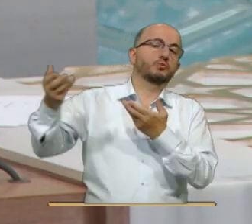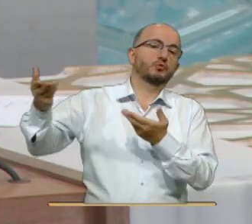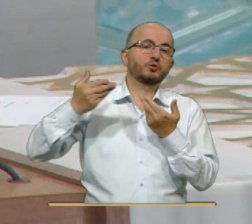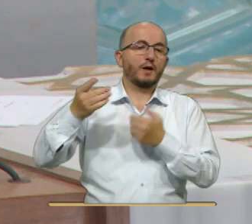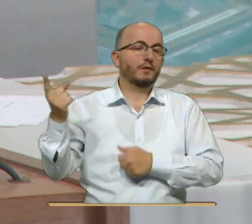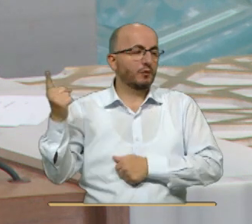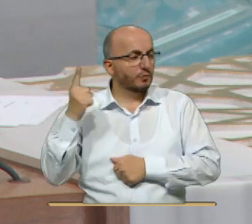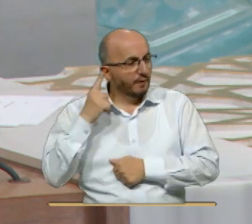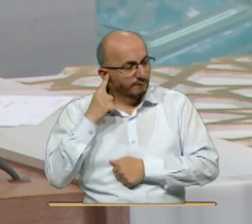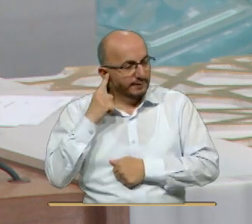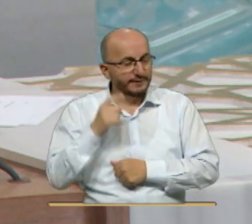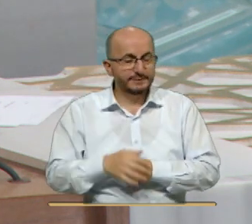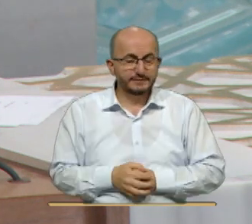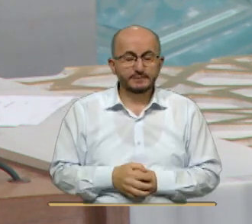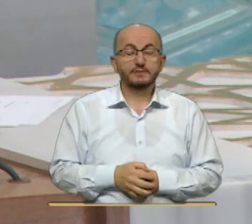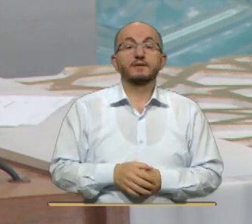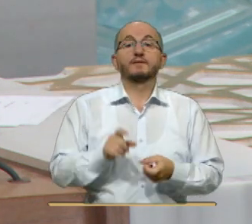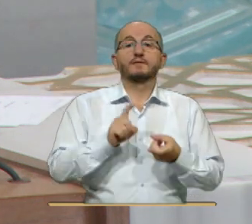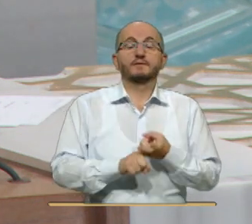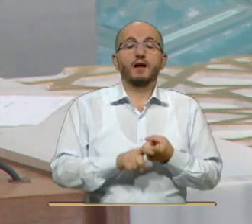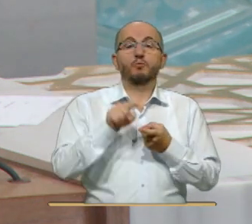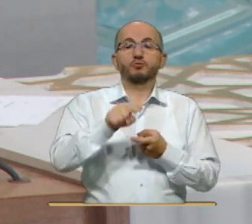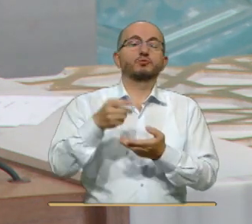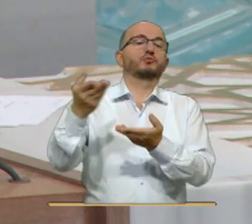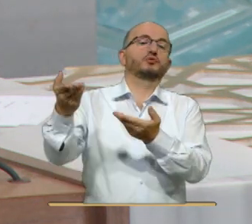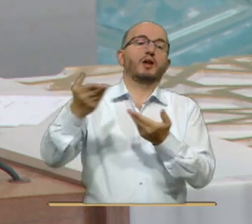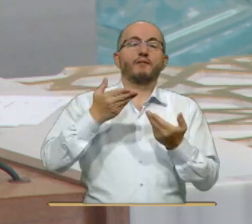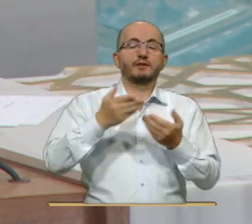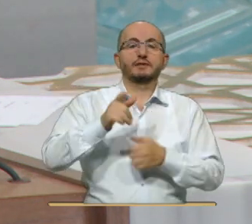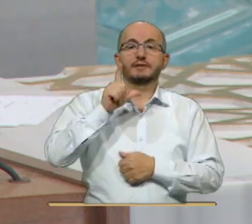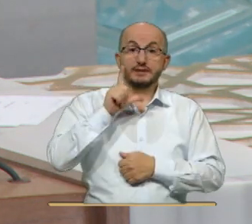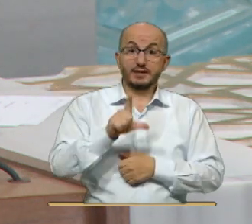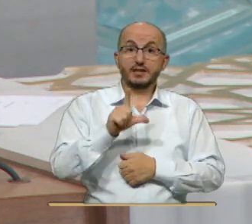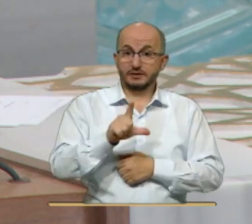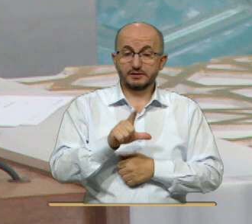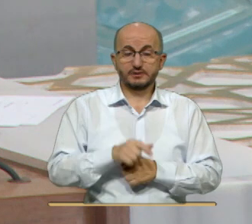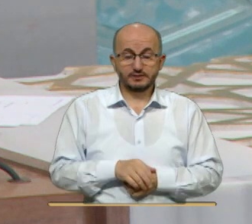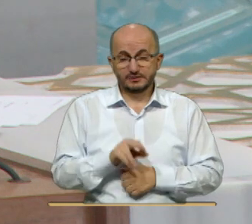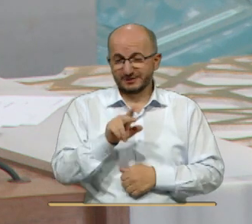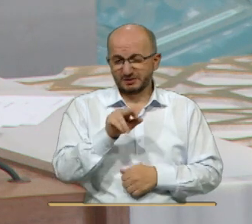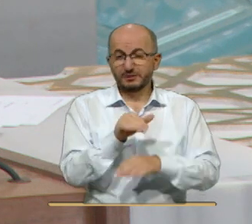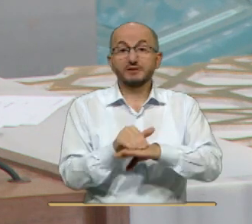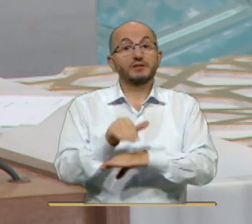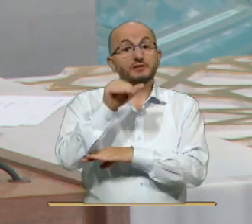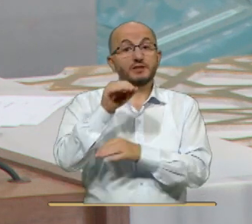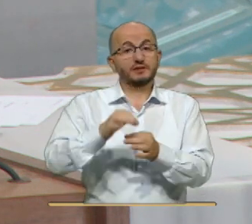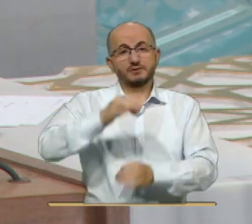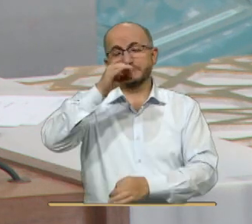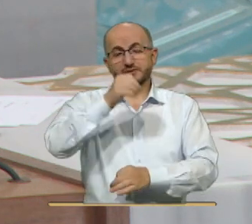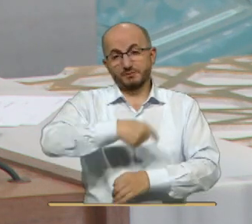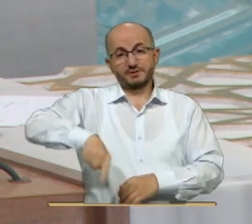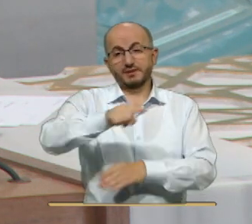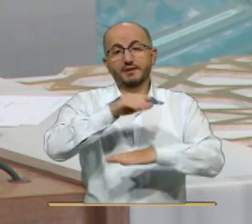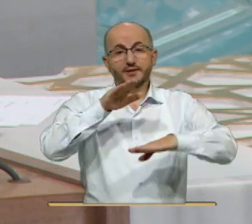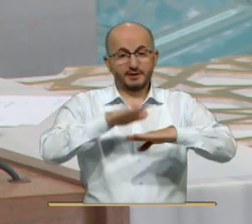kulak veren ve bu çağrının gerektirdiği şekilde yaşayanlardan bizleri